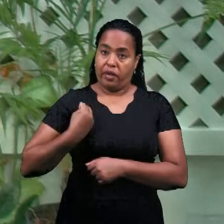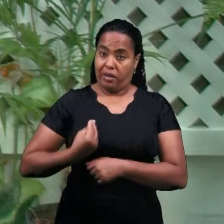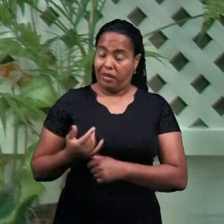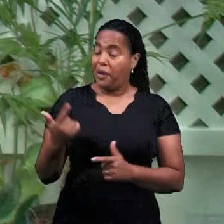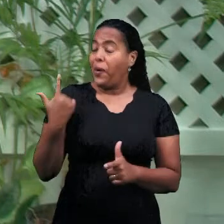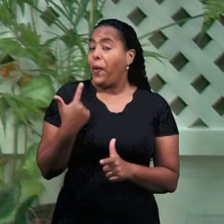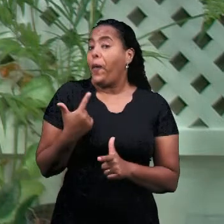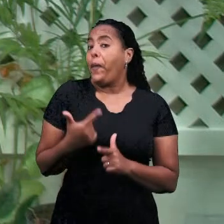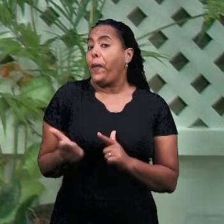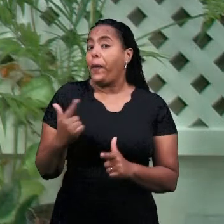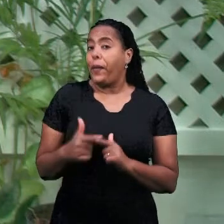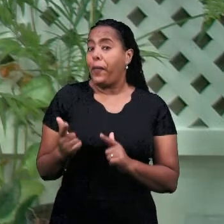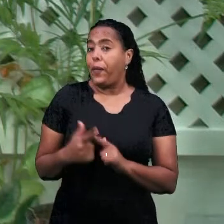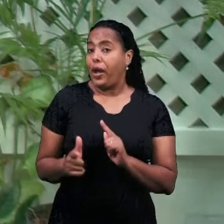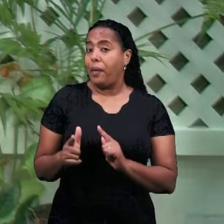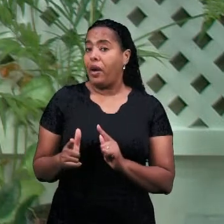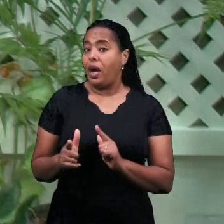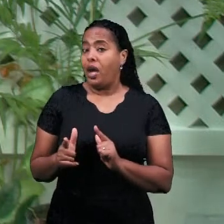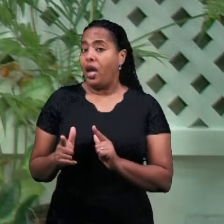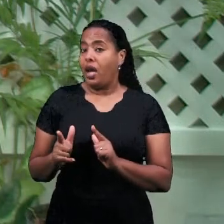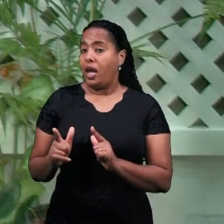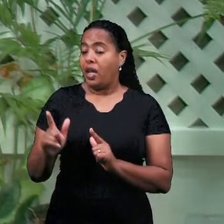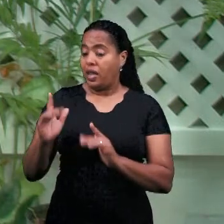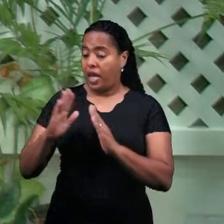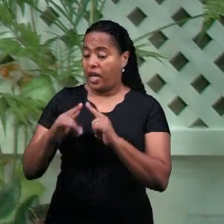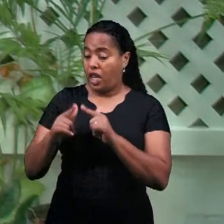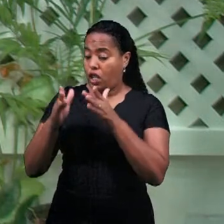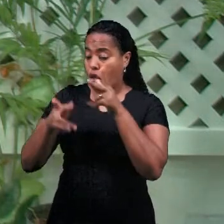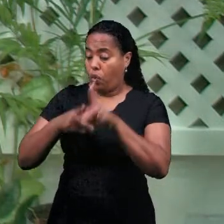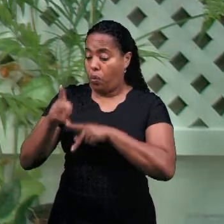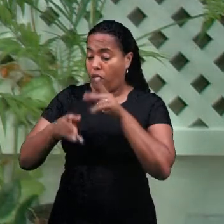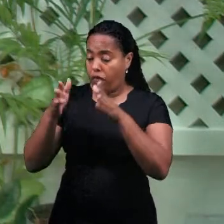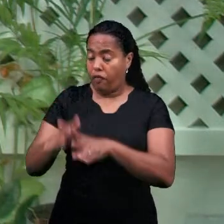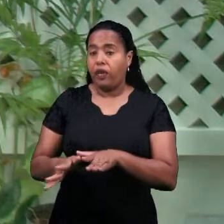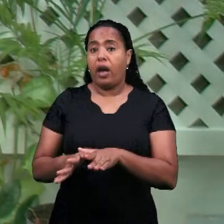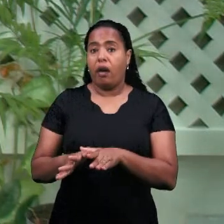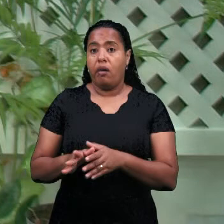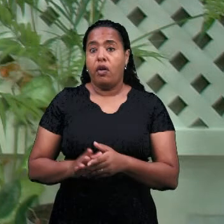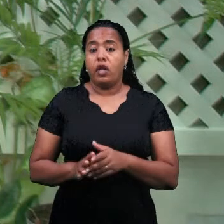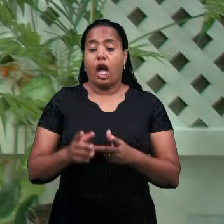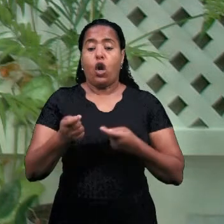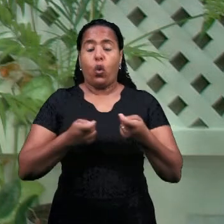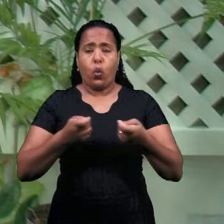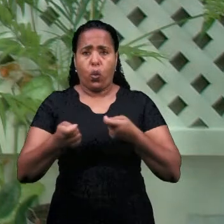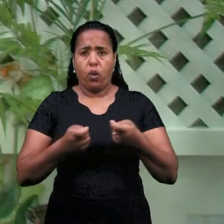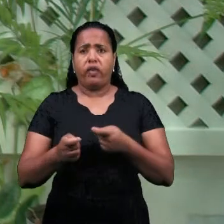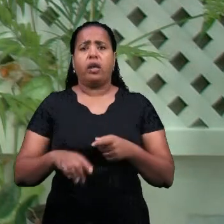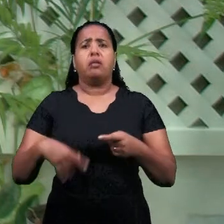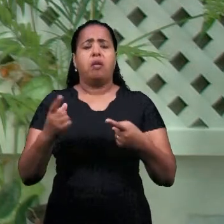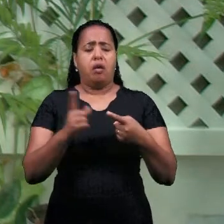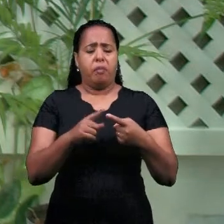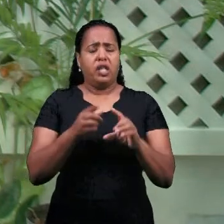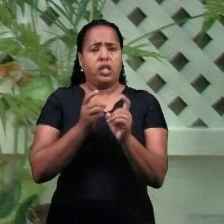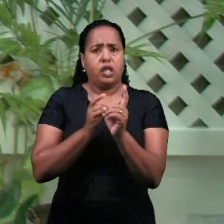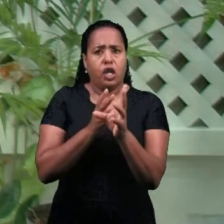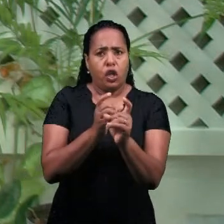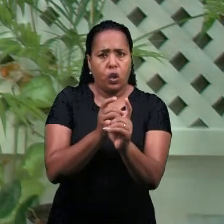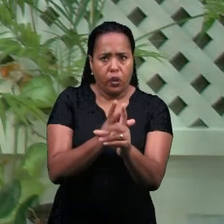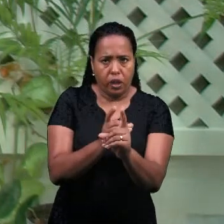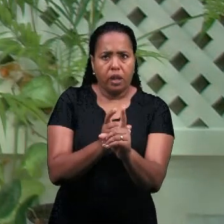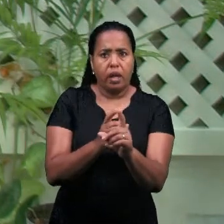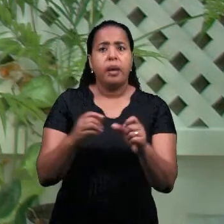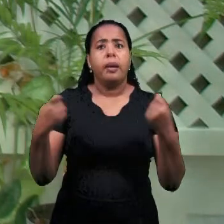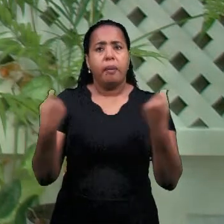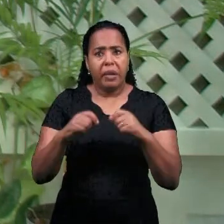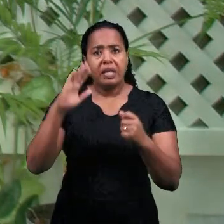Donc le problème, l'Église, c'est donc le gouvernement. Le gouvernement, c'est la fonction du pasteur. Il doit avoir la doctrine, il doit